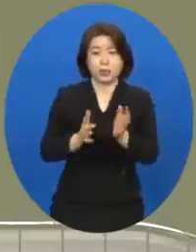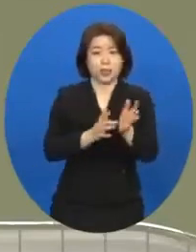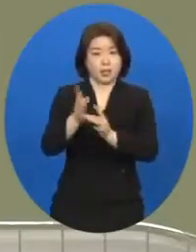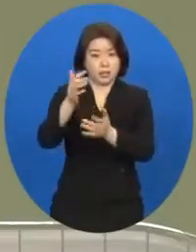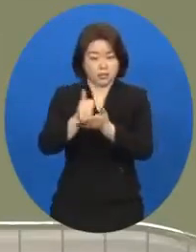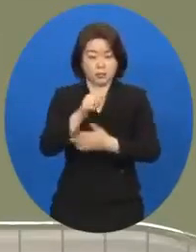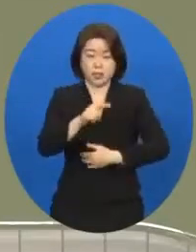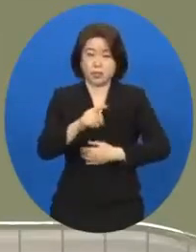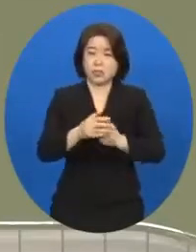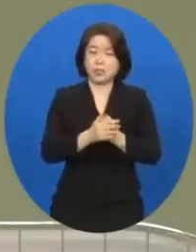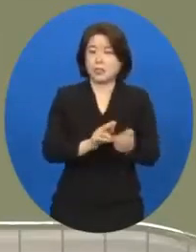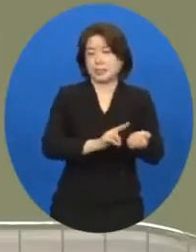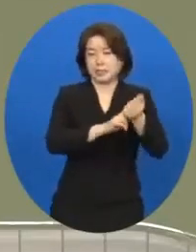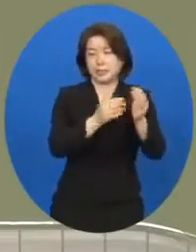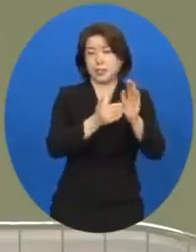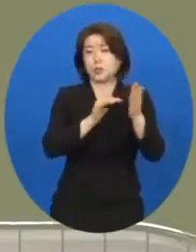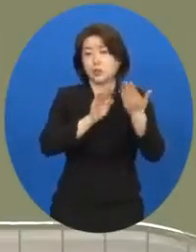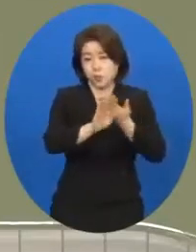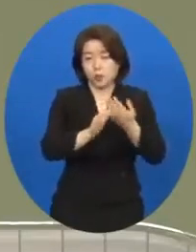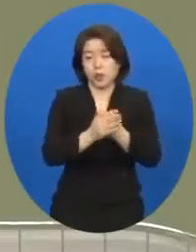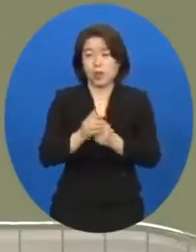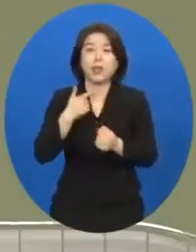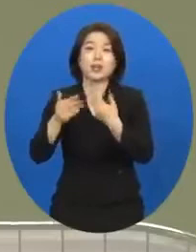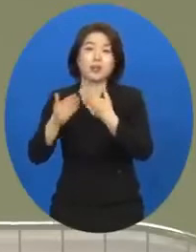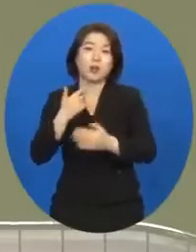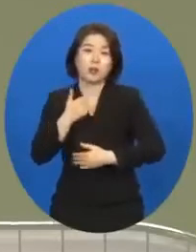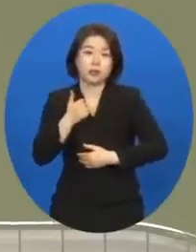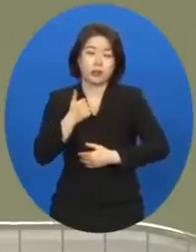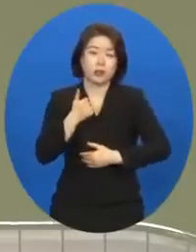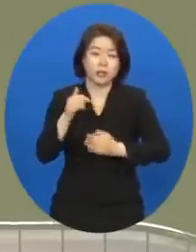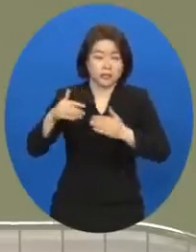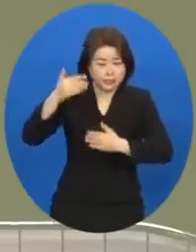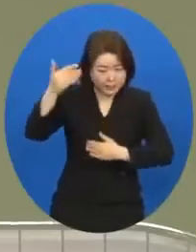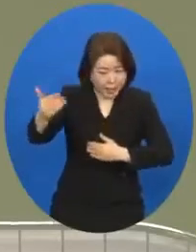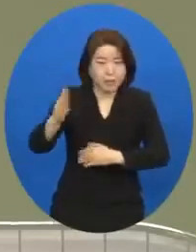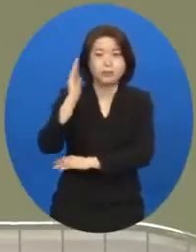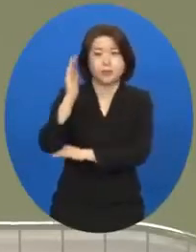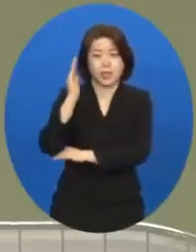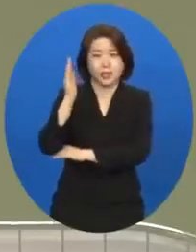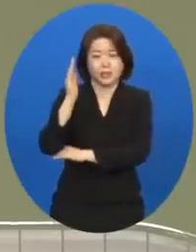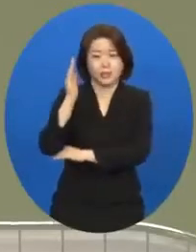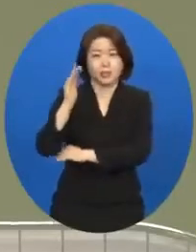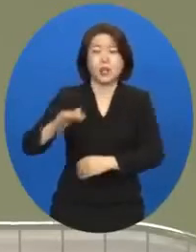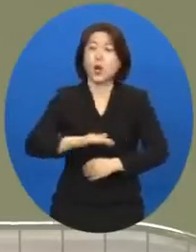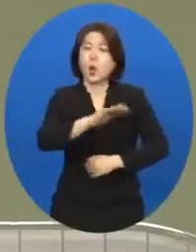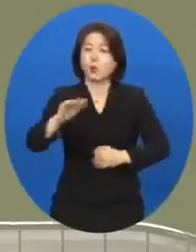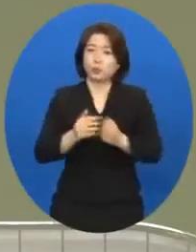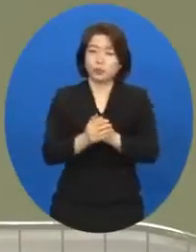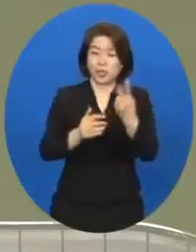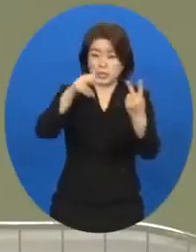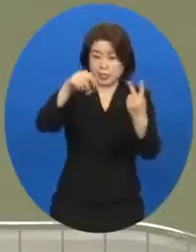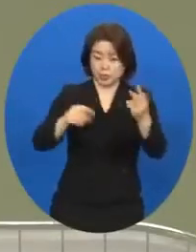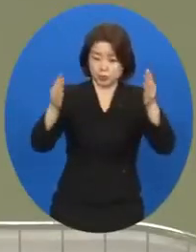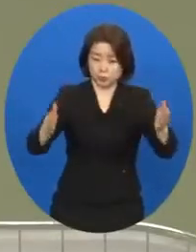예수님께서 이 오병이어의 기적을 행하시고 난 다음에 겪었던 그 뒤의 이야기들을 그동안 우리가 한 두 주에